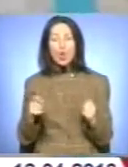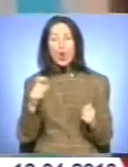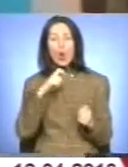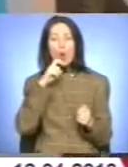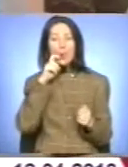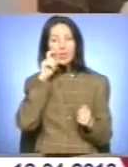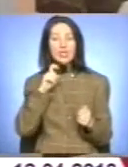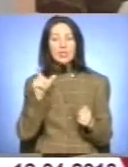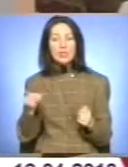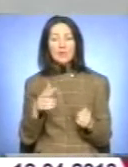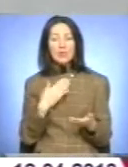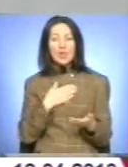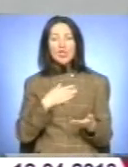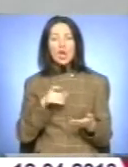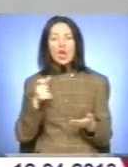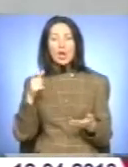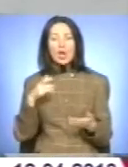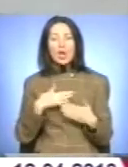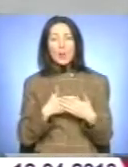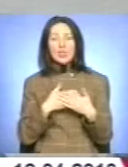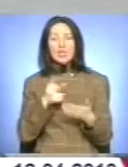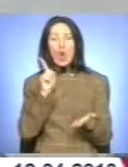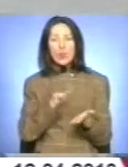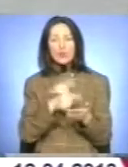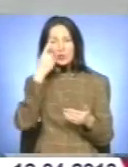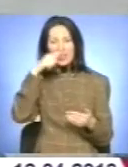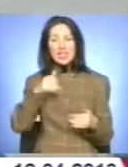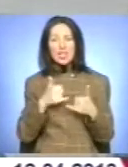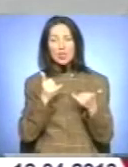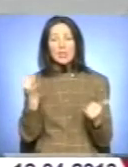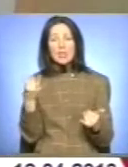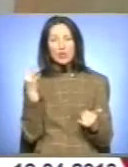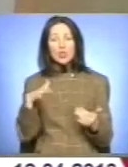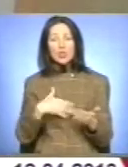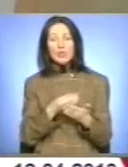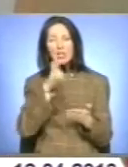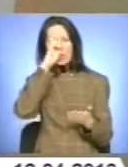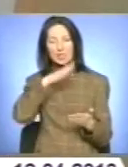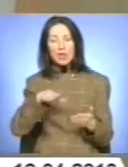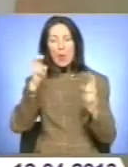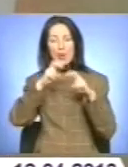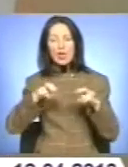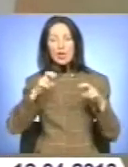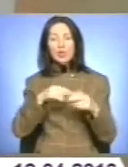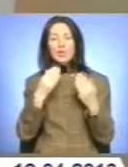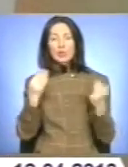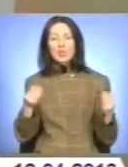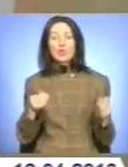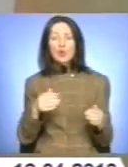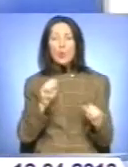громадянський обов'язок – знати і шанувати історію своєї держави. Переглянути експозицію охочі зможуть протягом місяця.